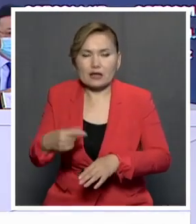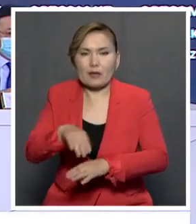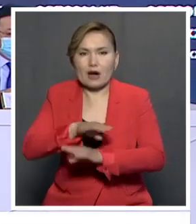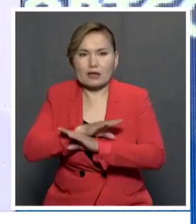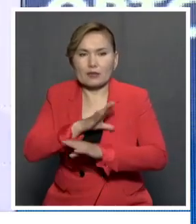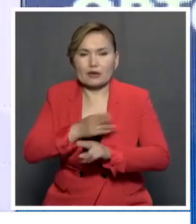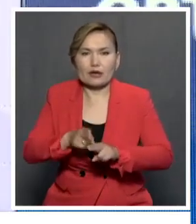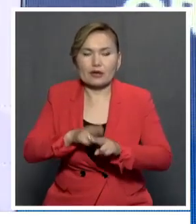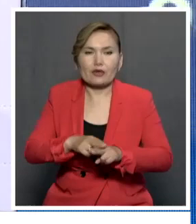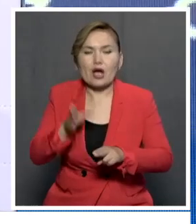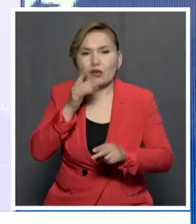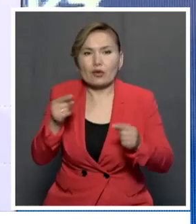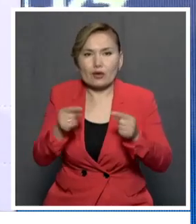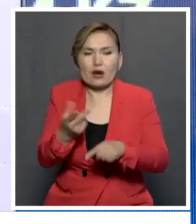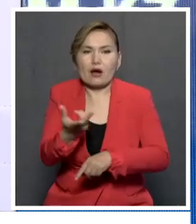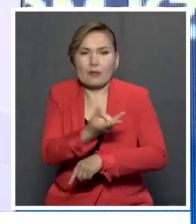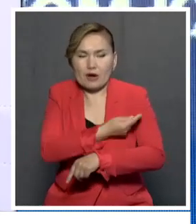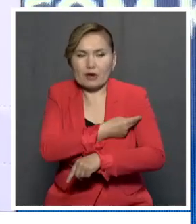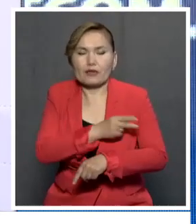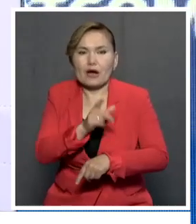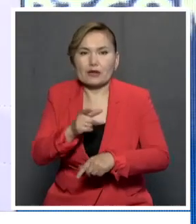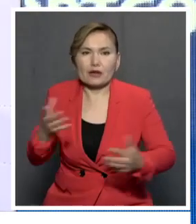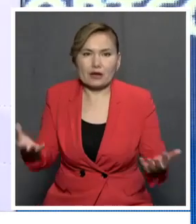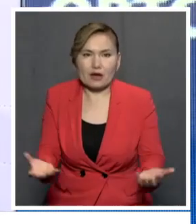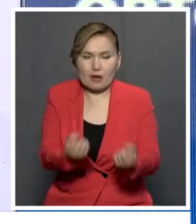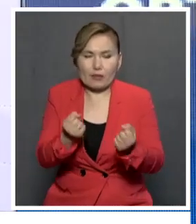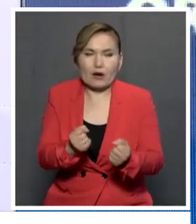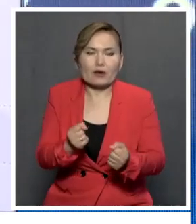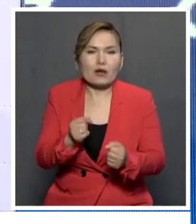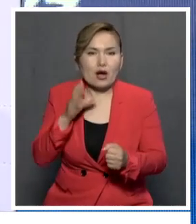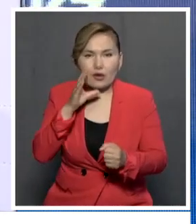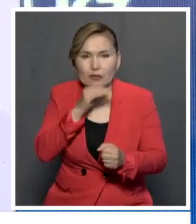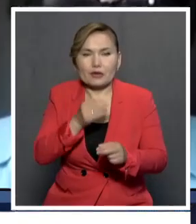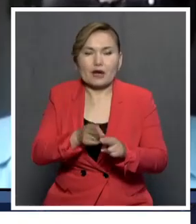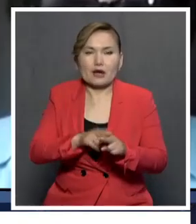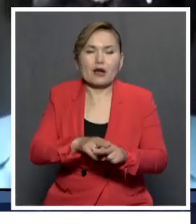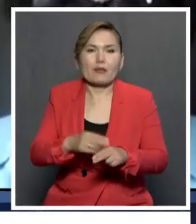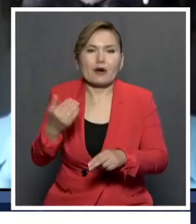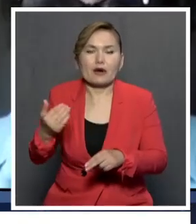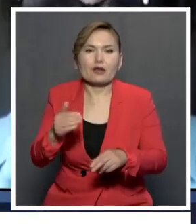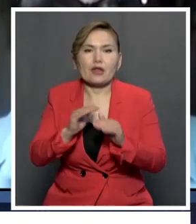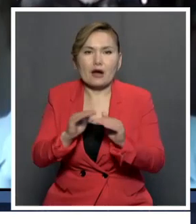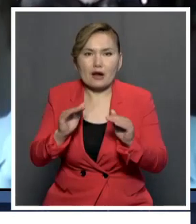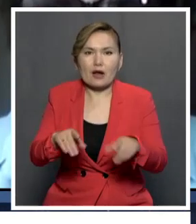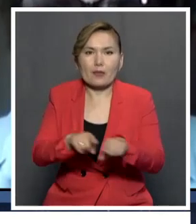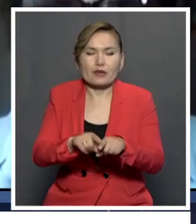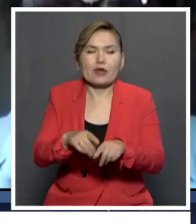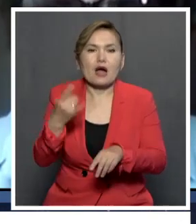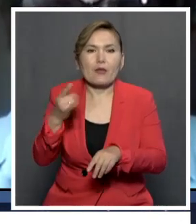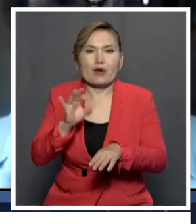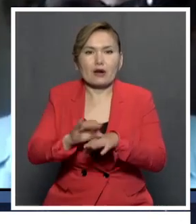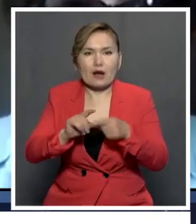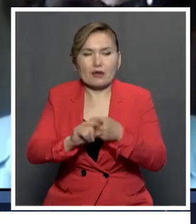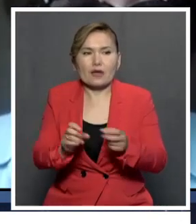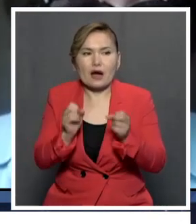екен. Егер уақытылы екпе алғанда оларды аман алып қалу мүмкіндігі артар еді. Ал педиатр маман жаңа туған сәбилердің де коронавирус